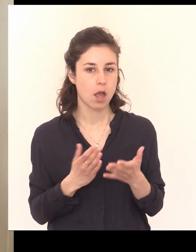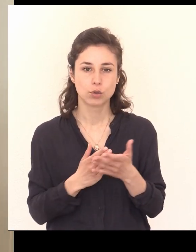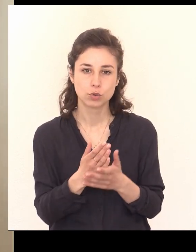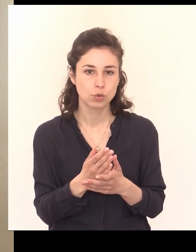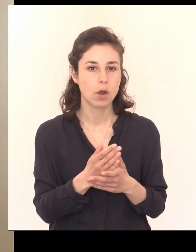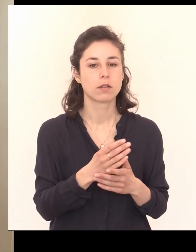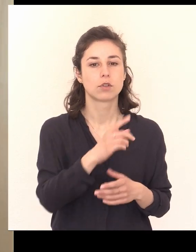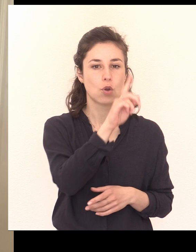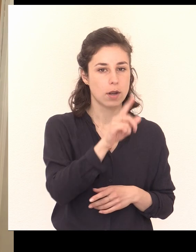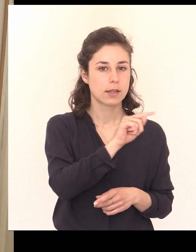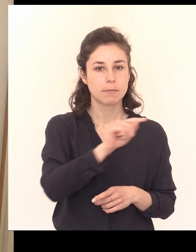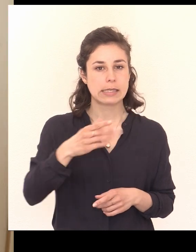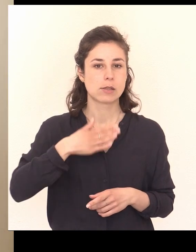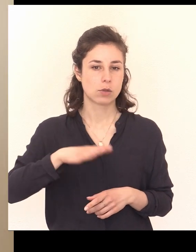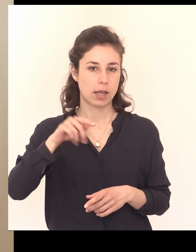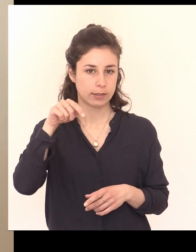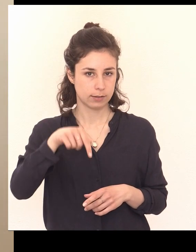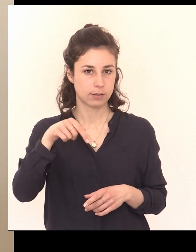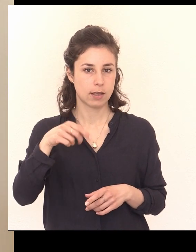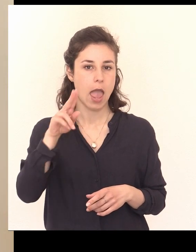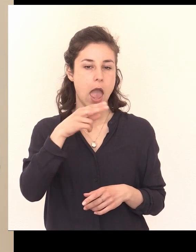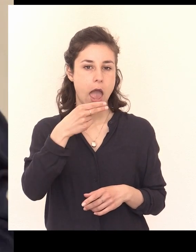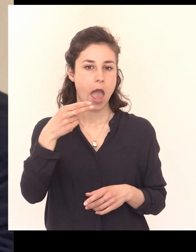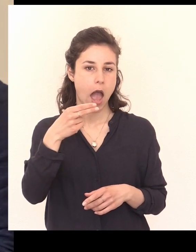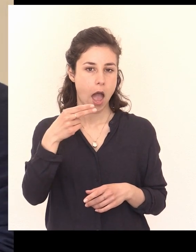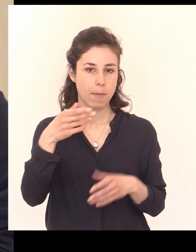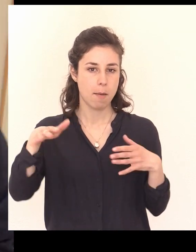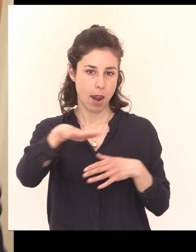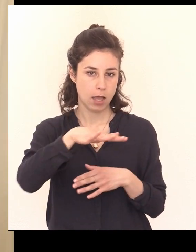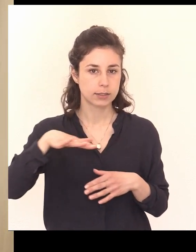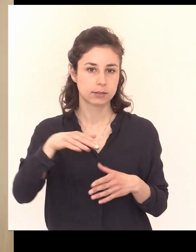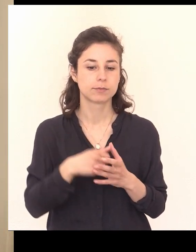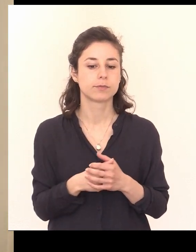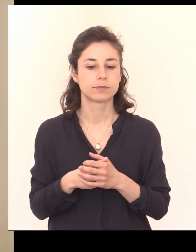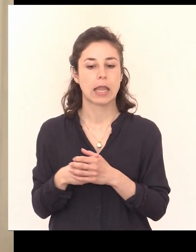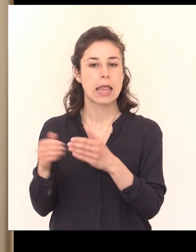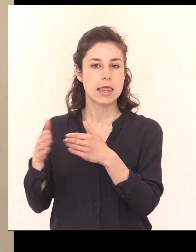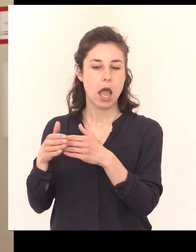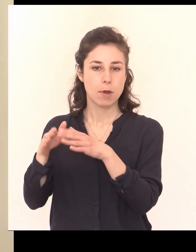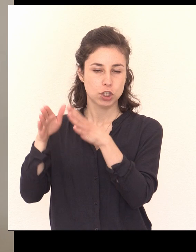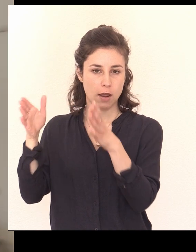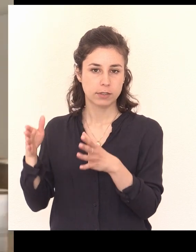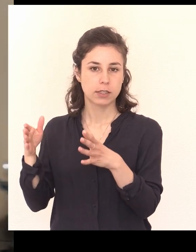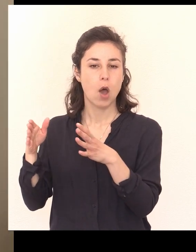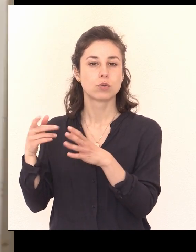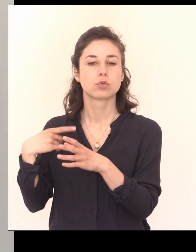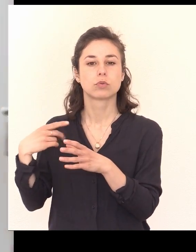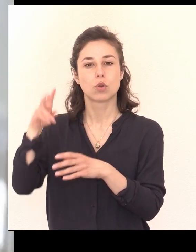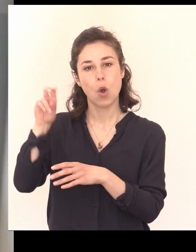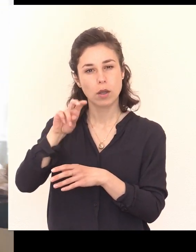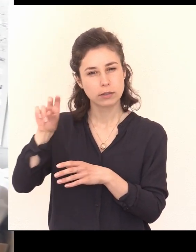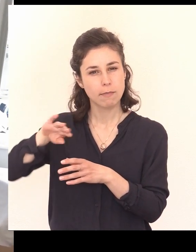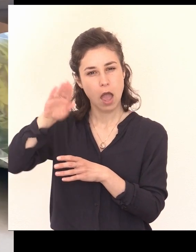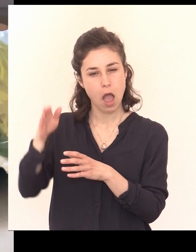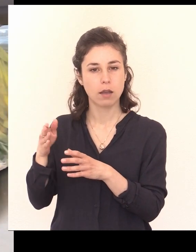ganzjährige Verteilung von Donnerstag bis Sonntag hier am Hermannplatz direkt und wir haben ja jetzt auch mit dem Nachbarschaftshaus und solidarischen